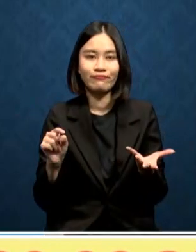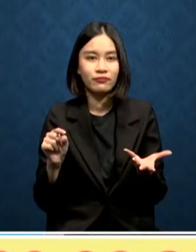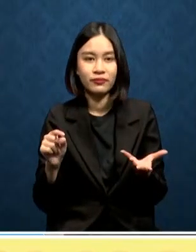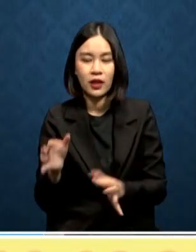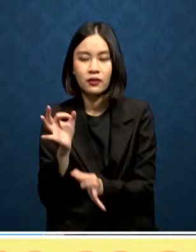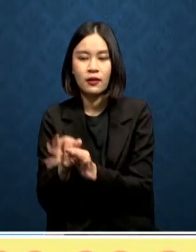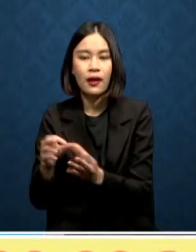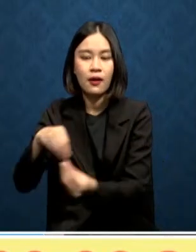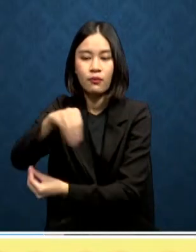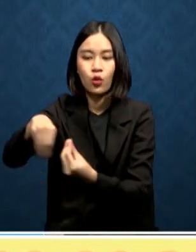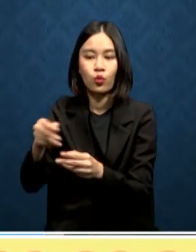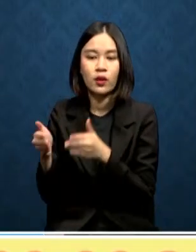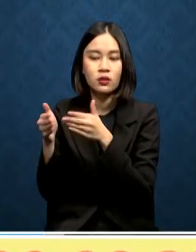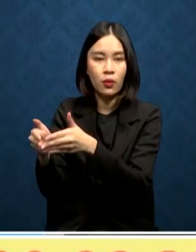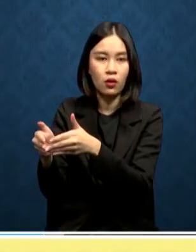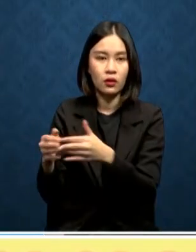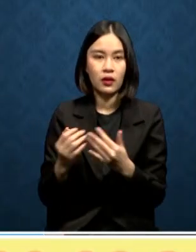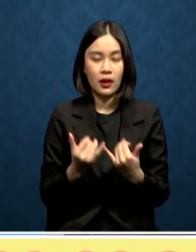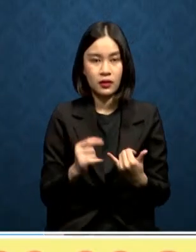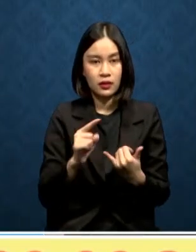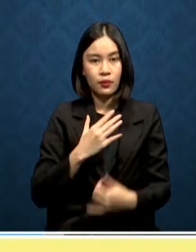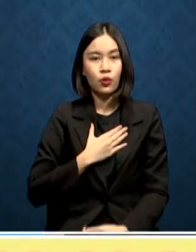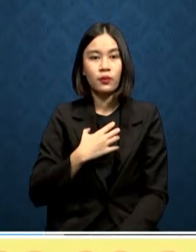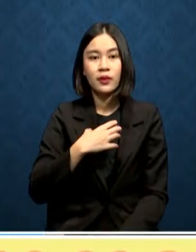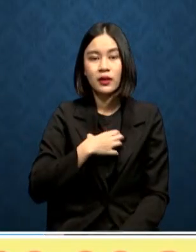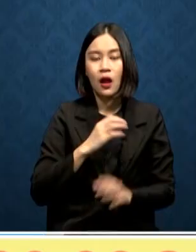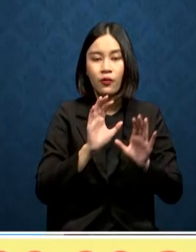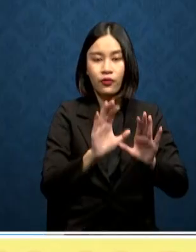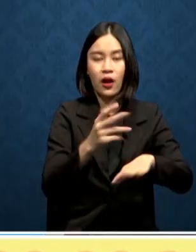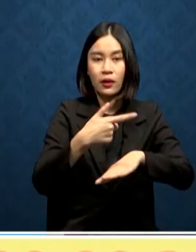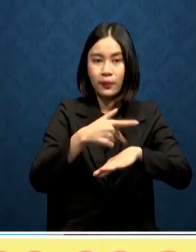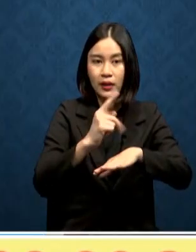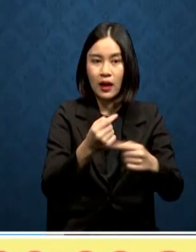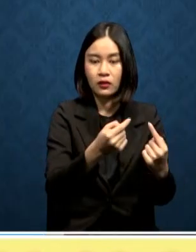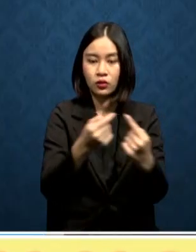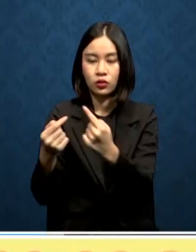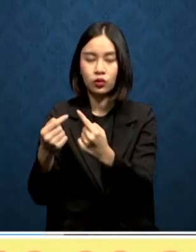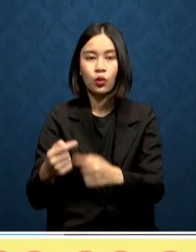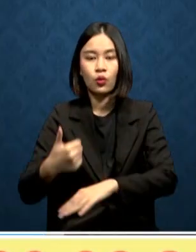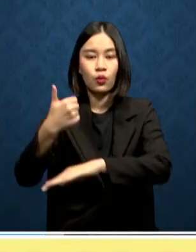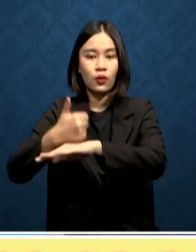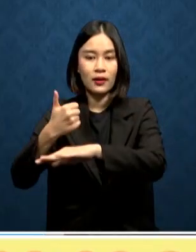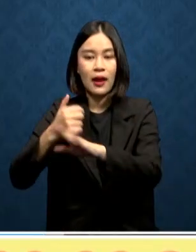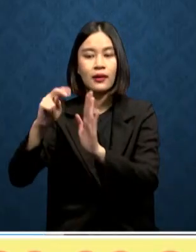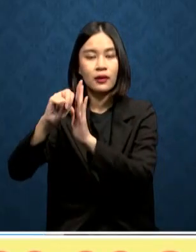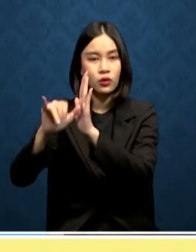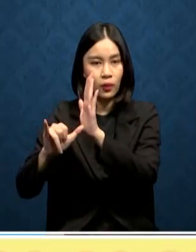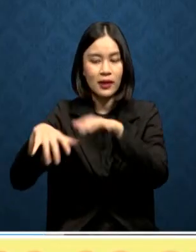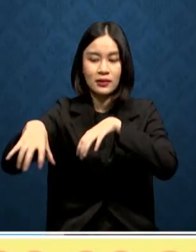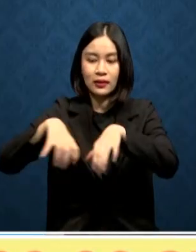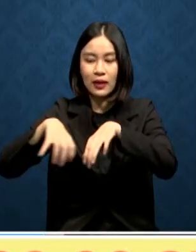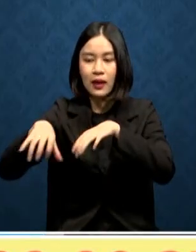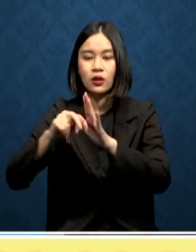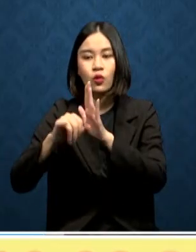แบงก์เองนะครับตรงนี้นะฮะผมอยากจะเรียนผ่านท่านประธานนะครับผ่านไปยังผู้บริหารนโยบายนะครับ